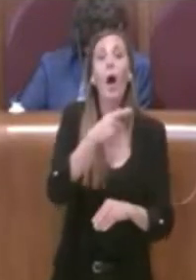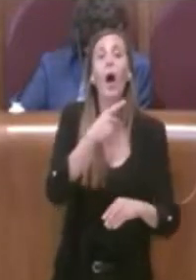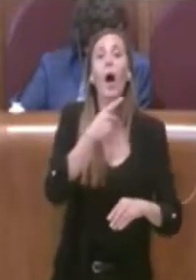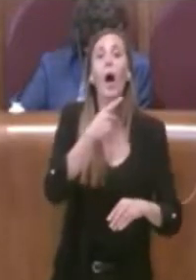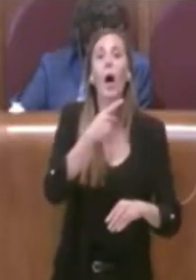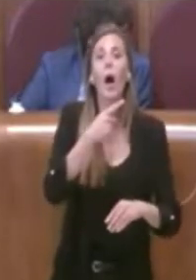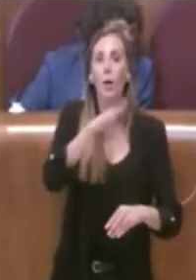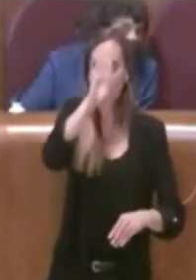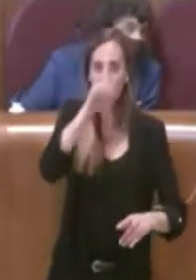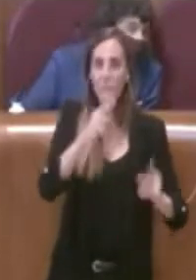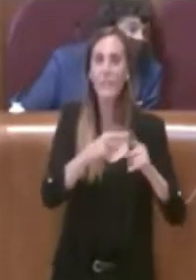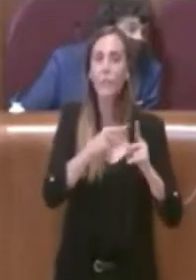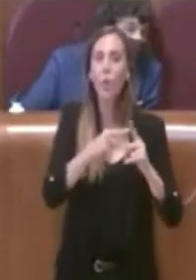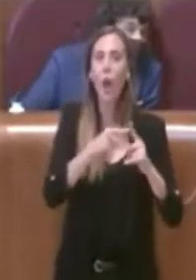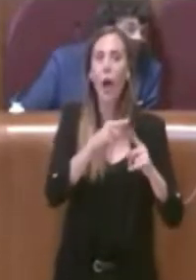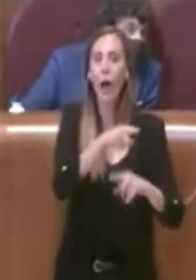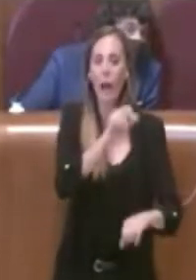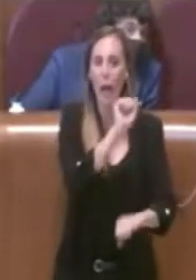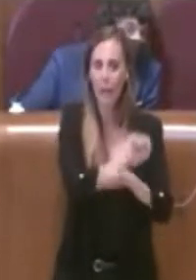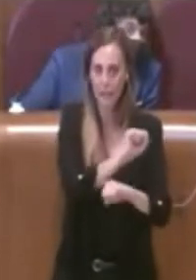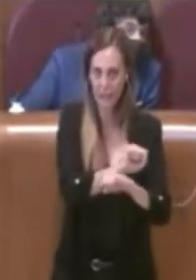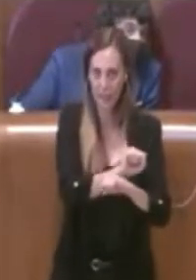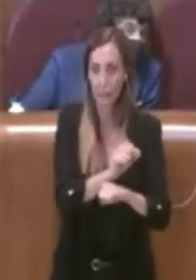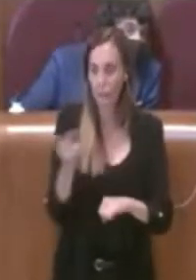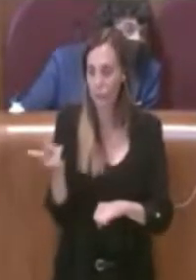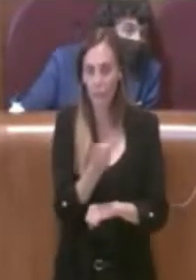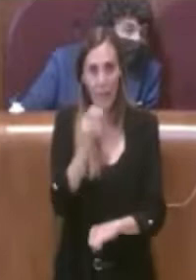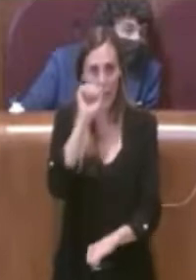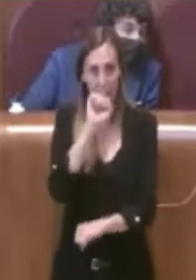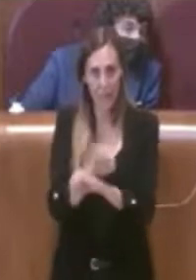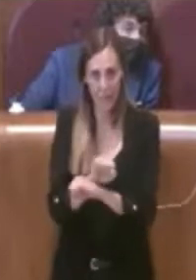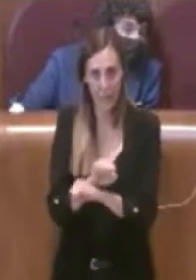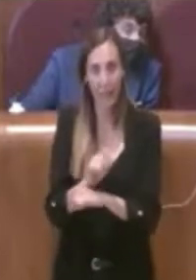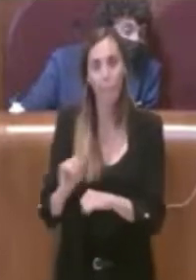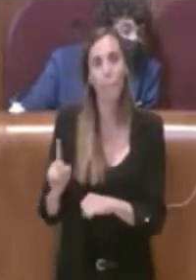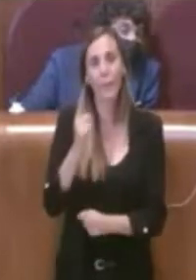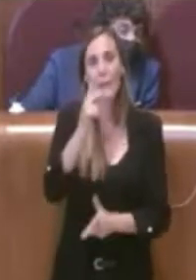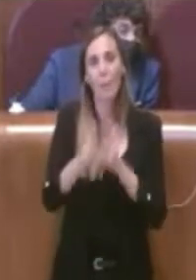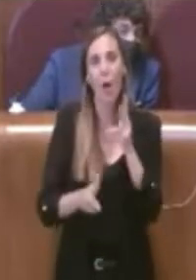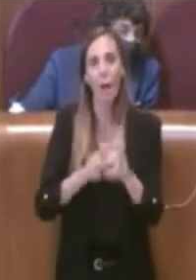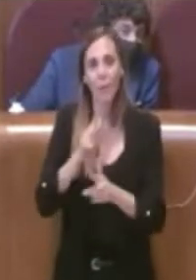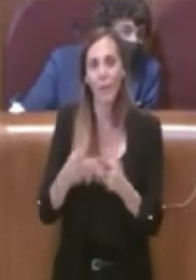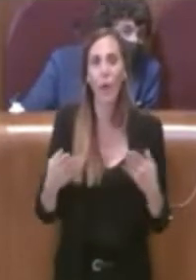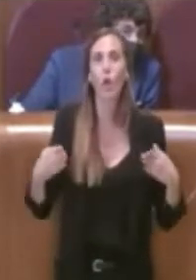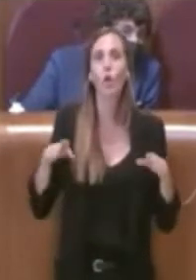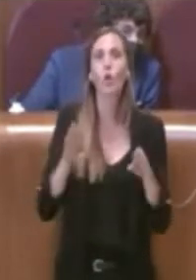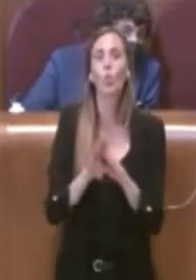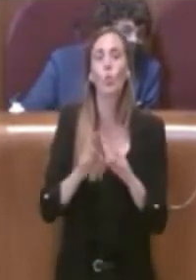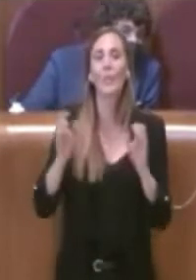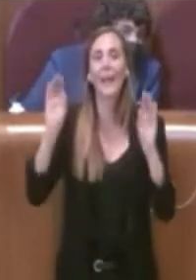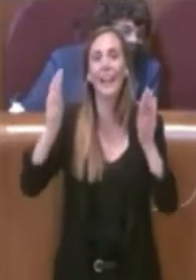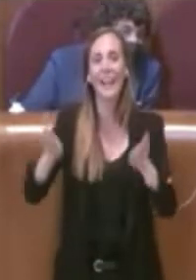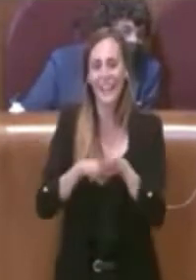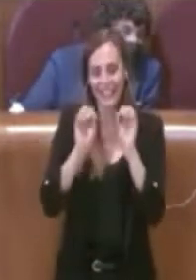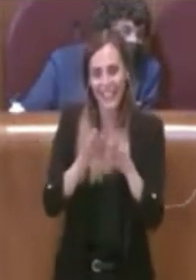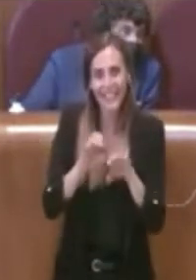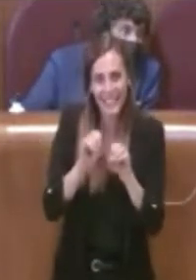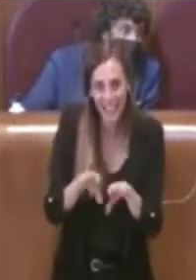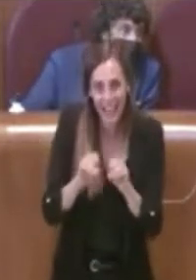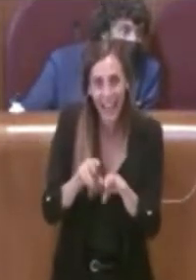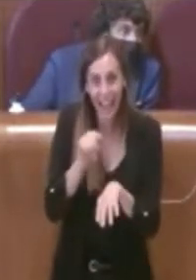state a metà marzo il primo di aprile chiude la discarica di roccasecca dello stesso proprietario